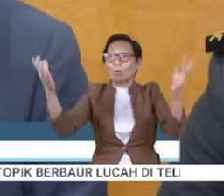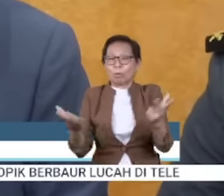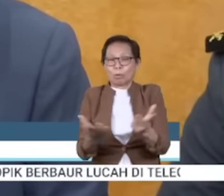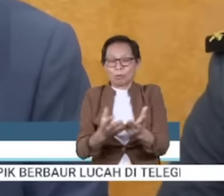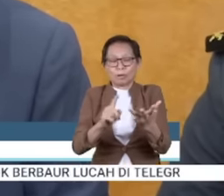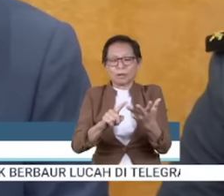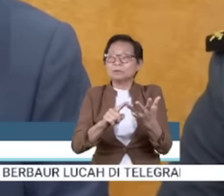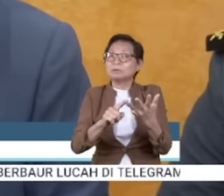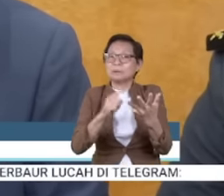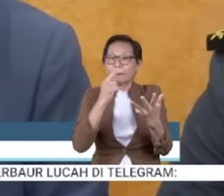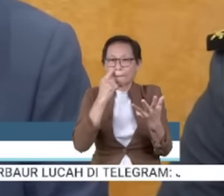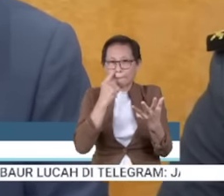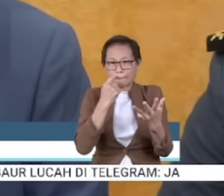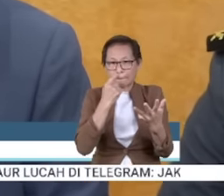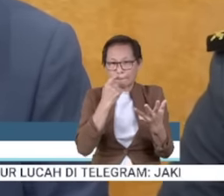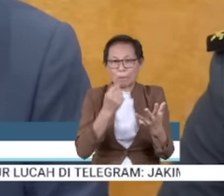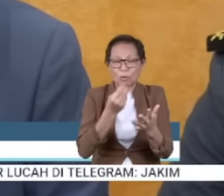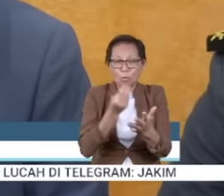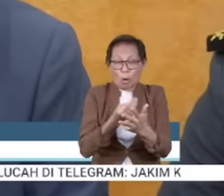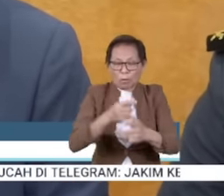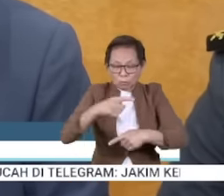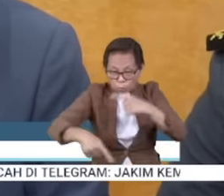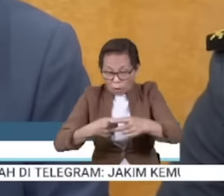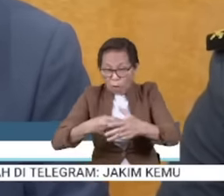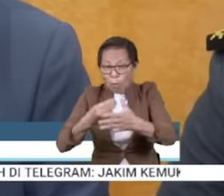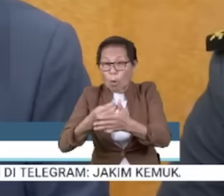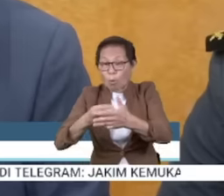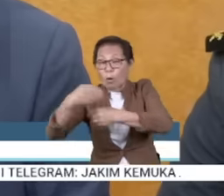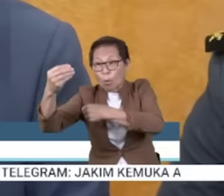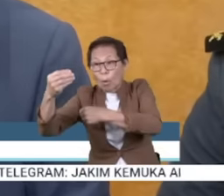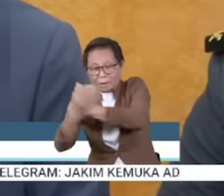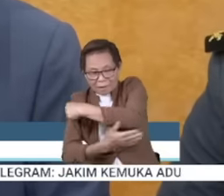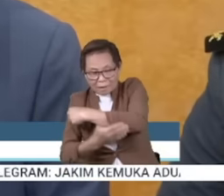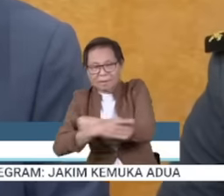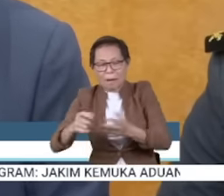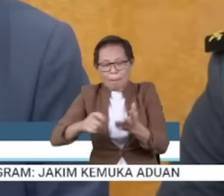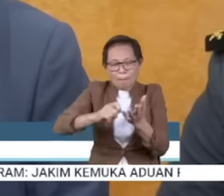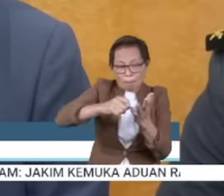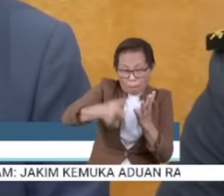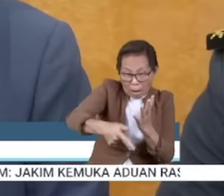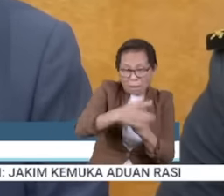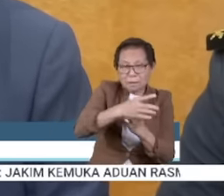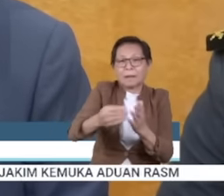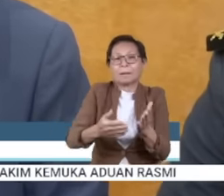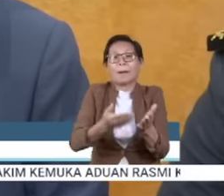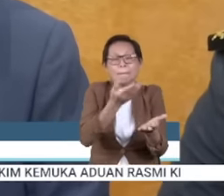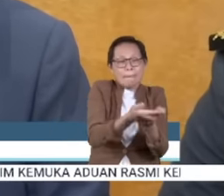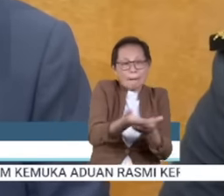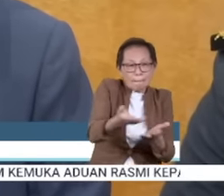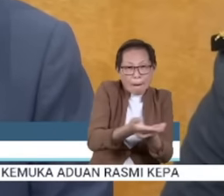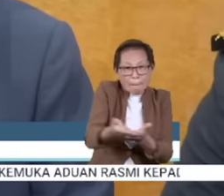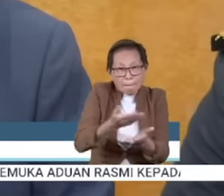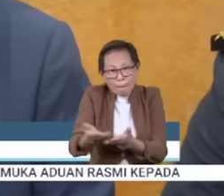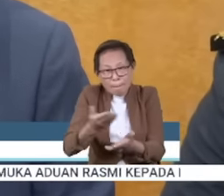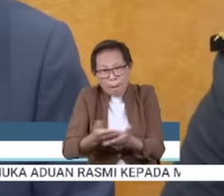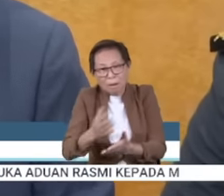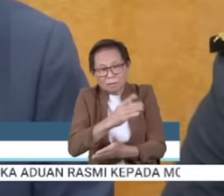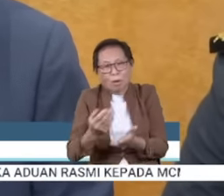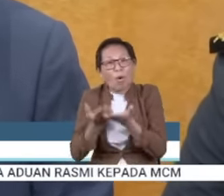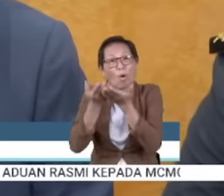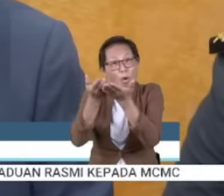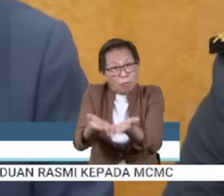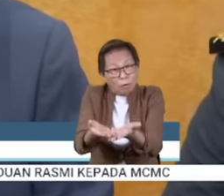kadar tukaran uang asing kadar upah dan permintaan serta penawaran